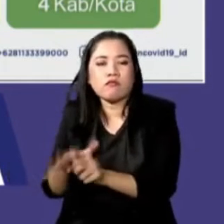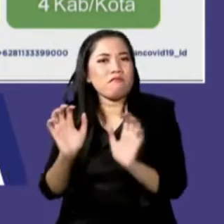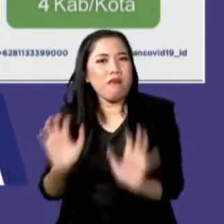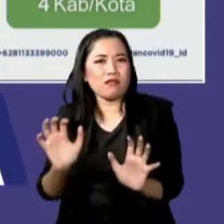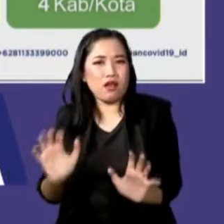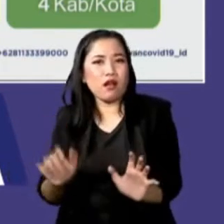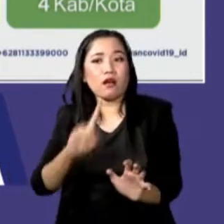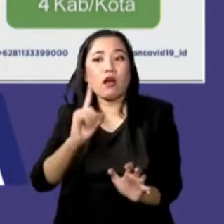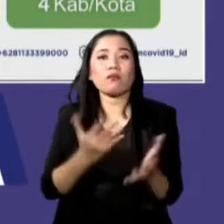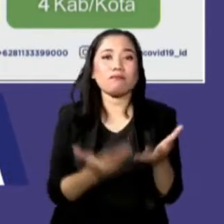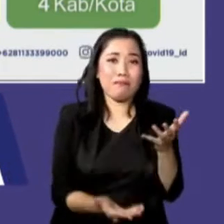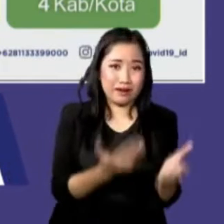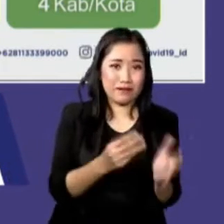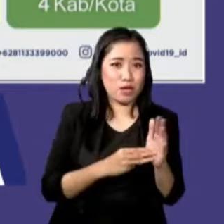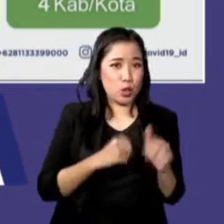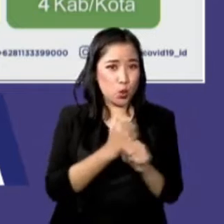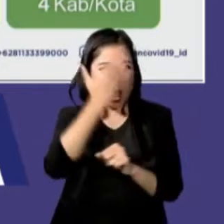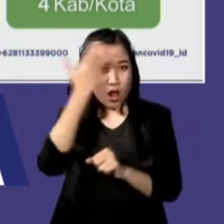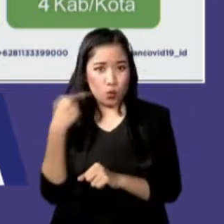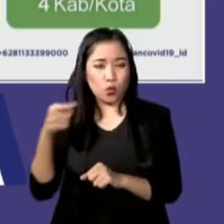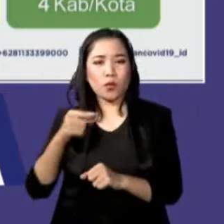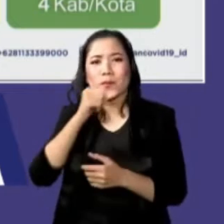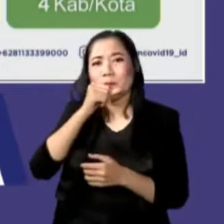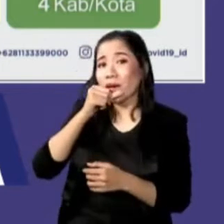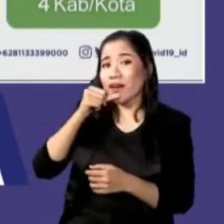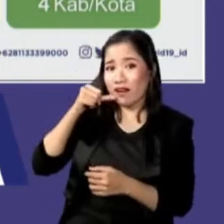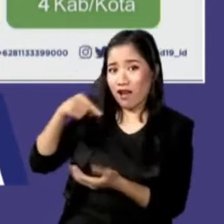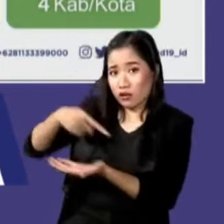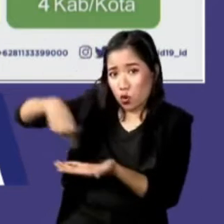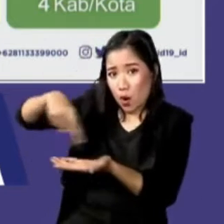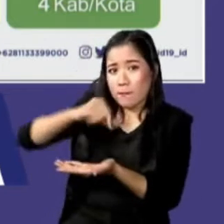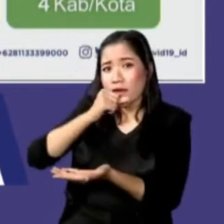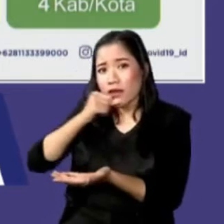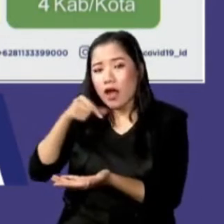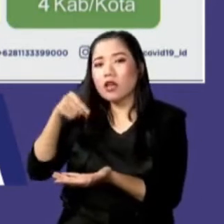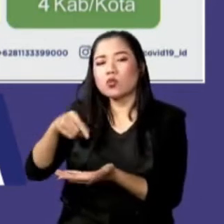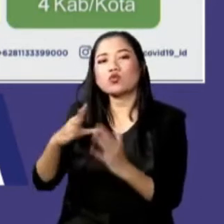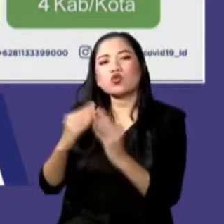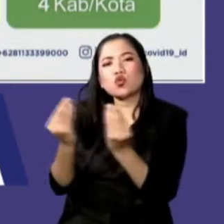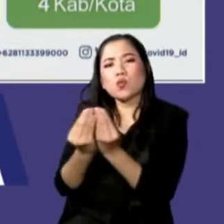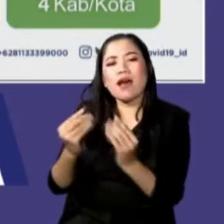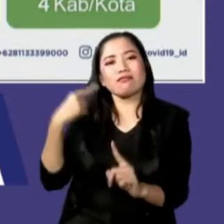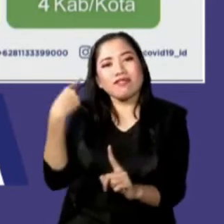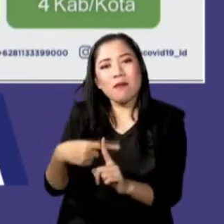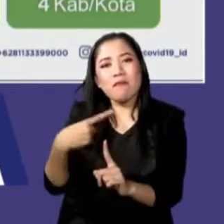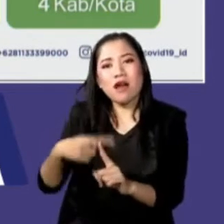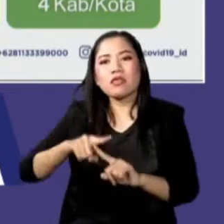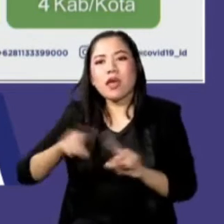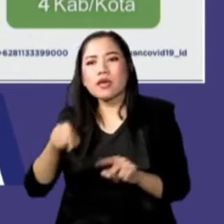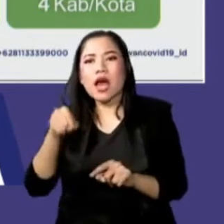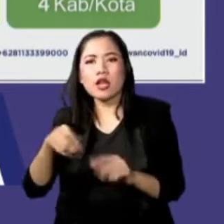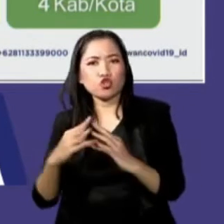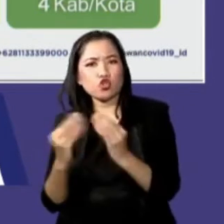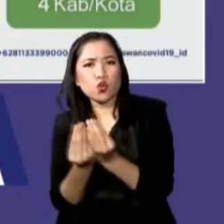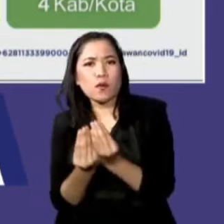Jika dibandingkan dengan minggu lalu, zona merah atau zona risiko tinggi, meskipun jumlahnya juga meningkat, namun masih